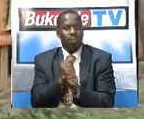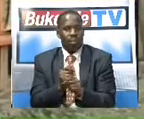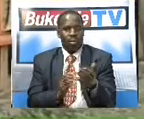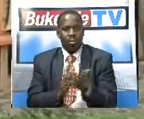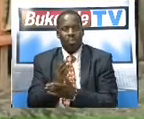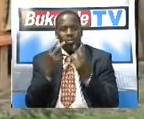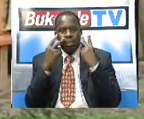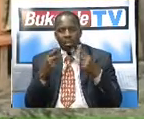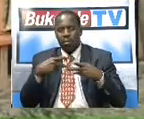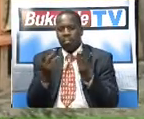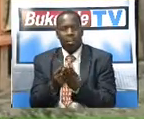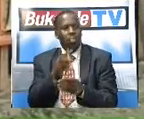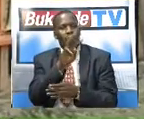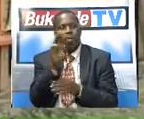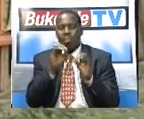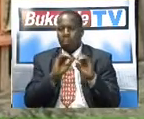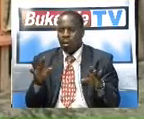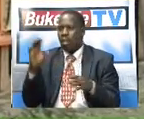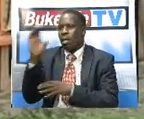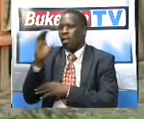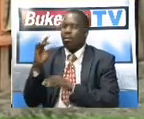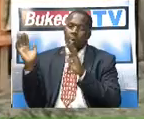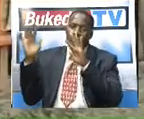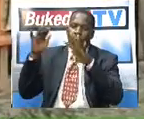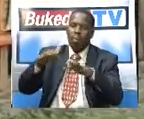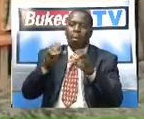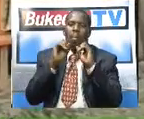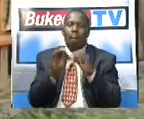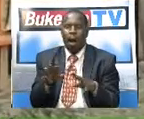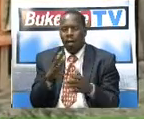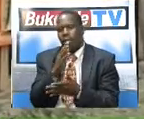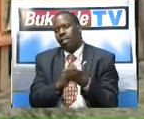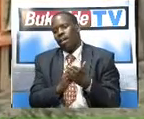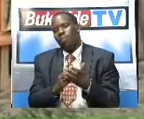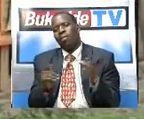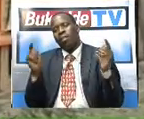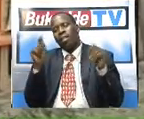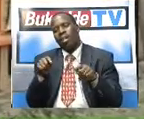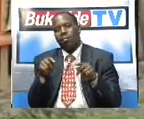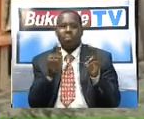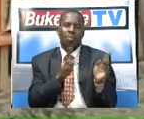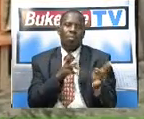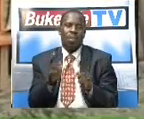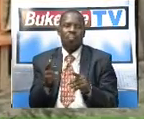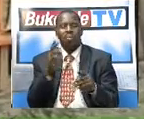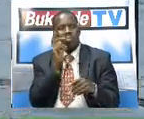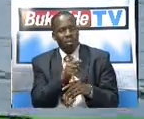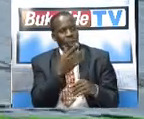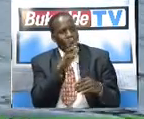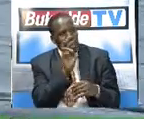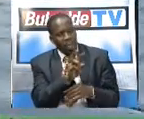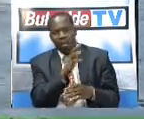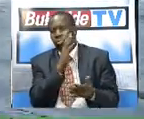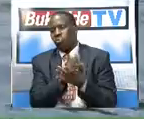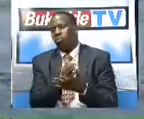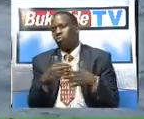ku website tifuna unji ba customer ba customer abasinga bajanga ne bakoma kujaga refills.